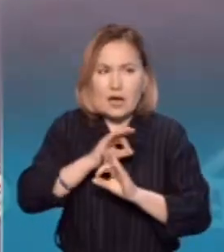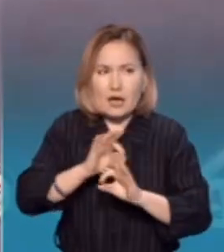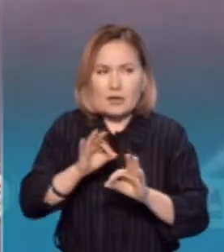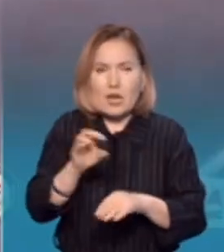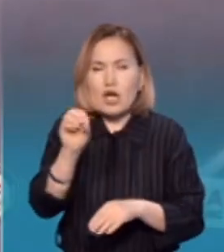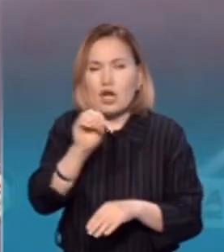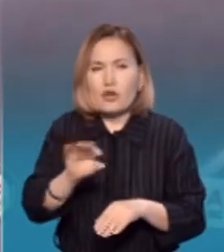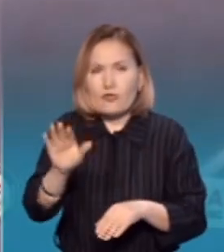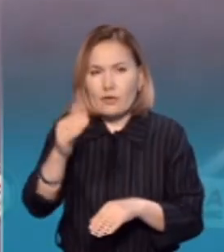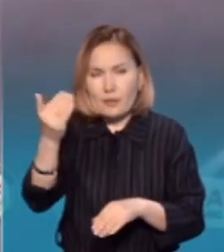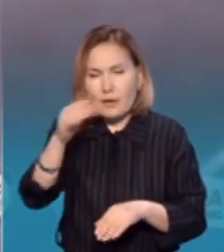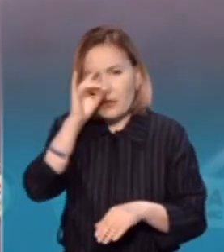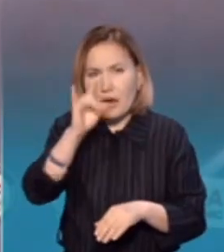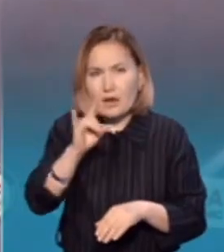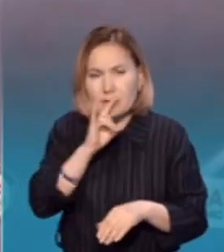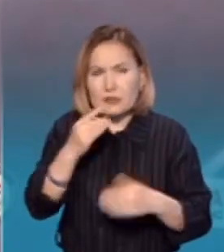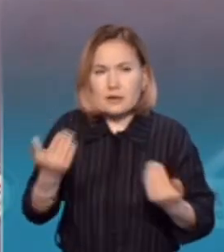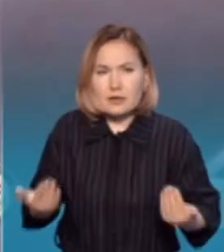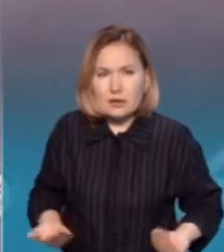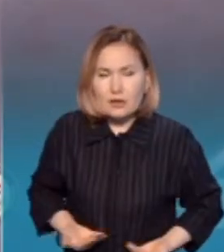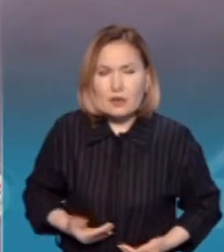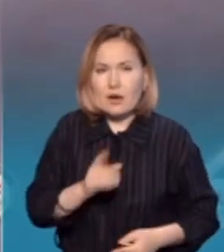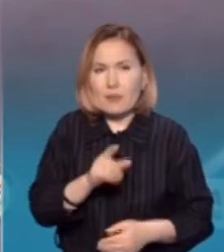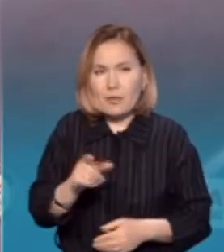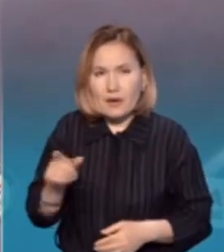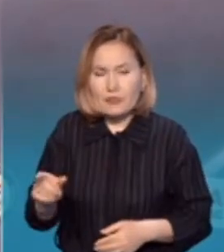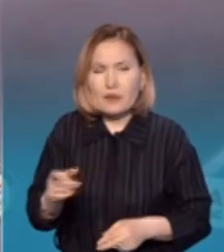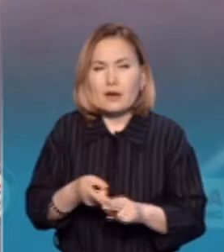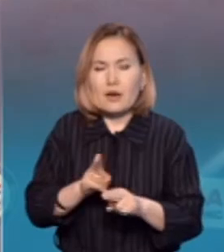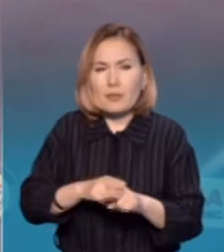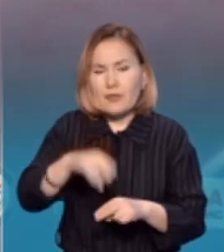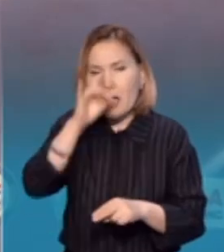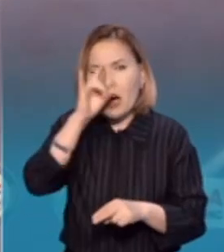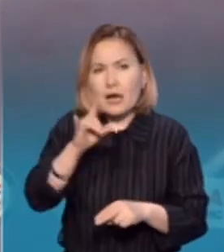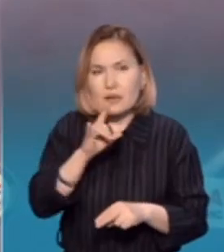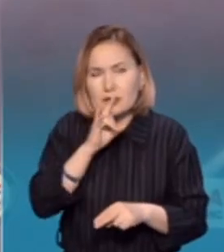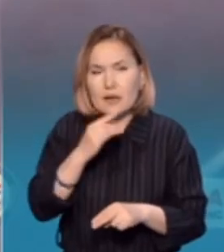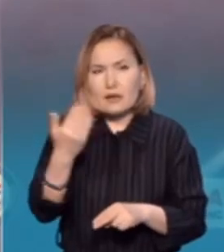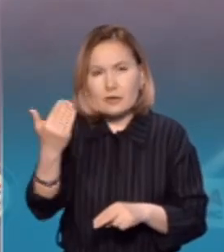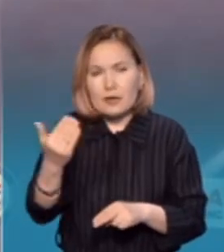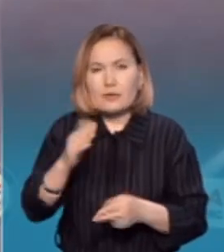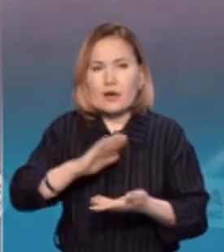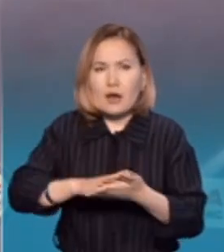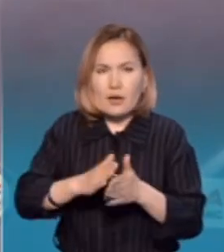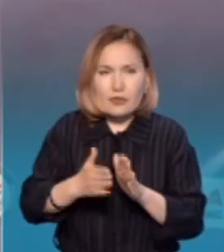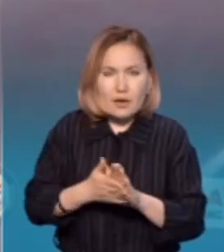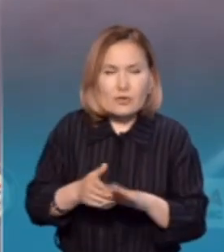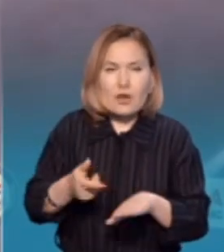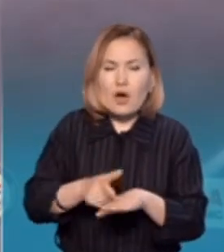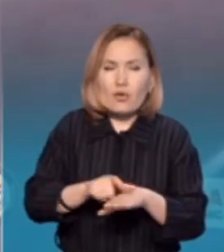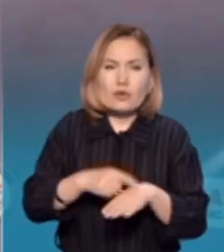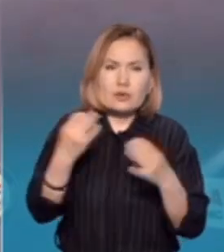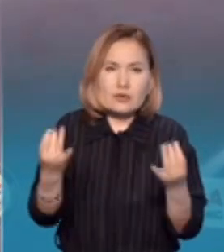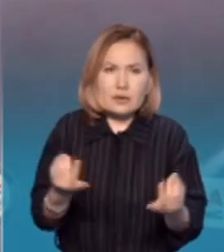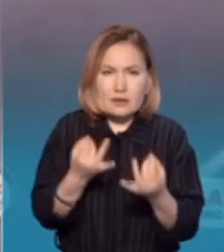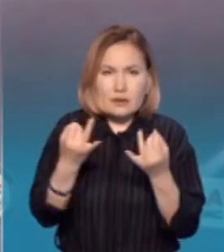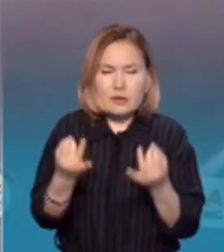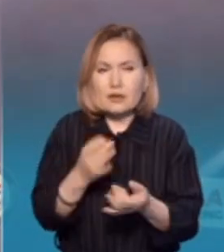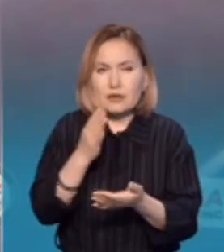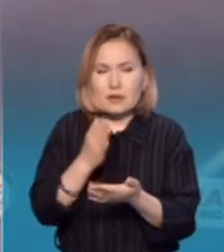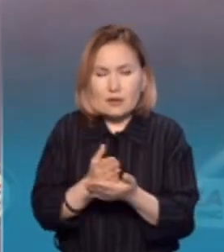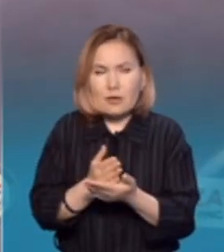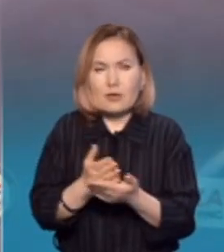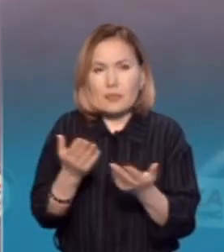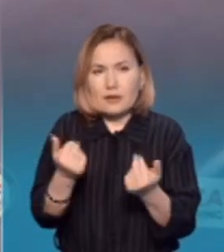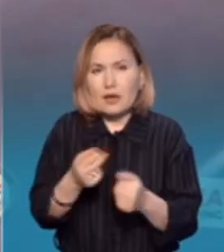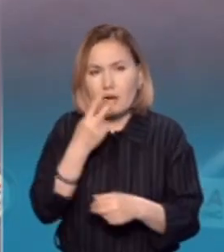Еуропада тұрып атқан қазақтарды елдегі ата жұртта Қазақстандағы жағдайда ерекше қызығушылықпен қарап